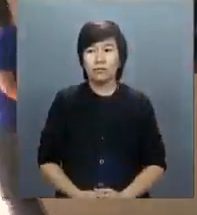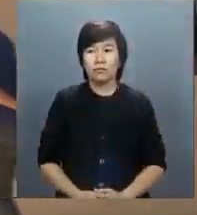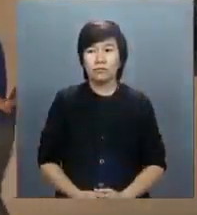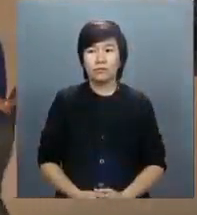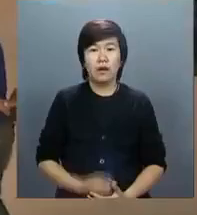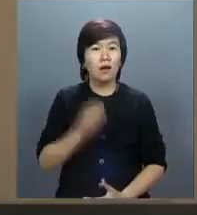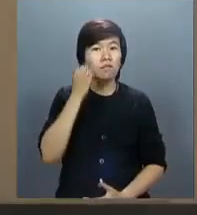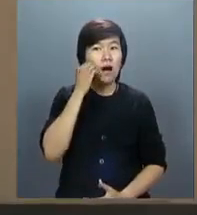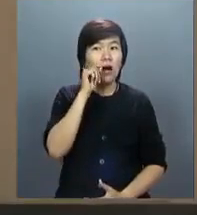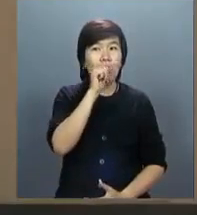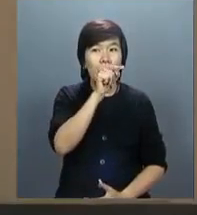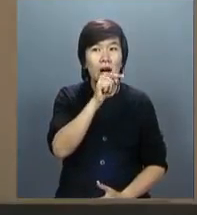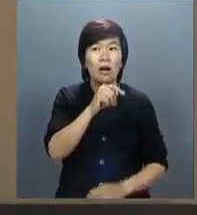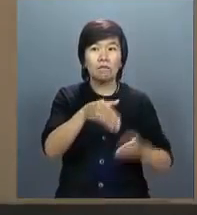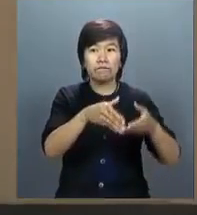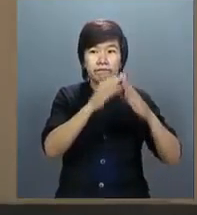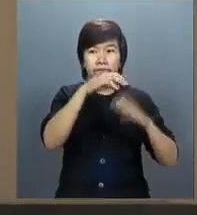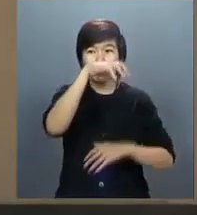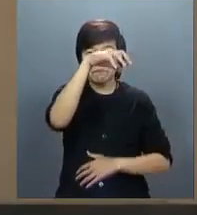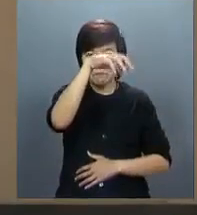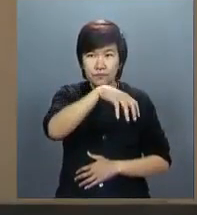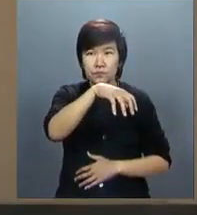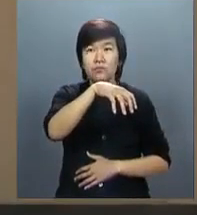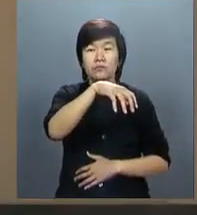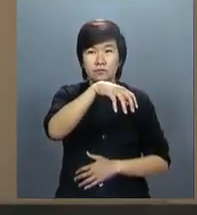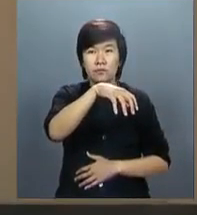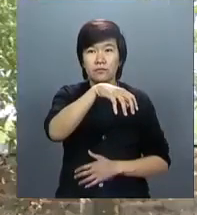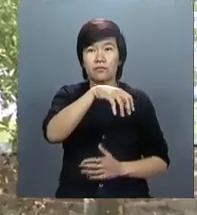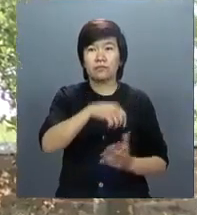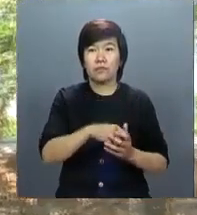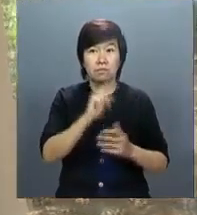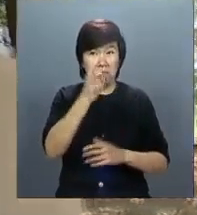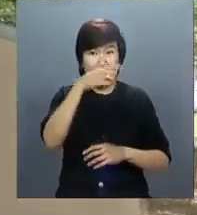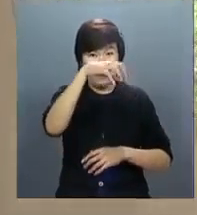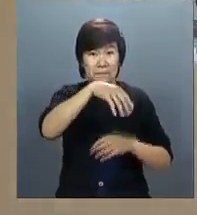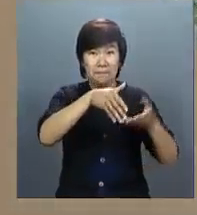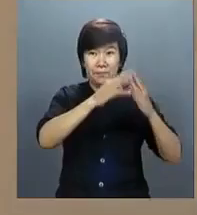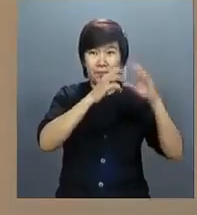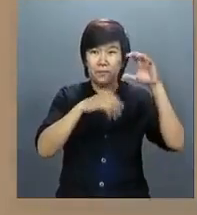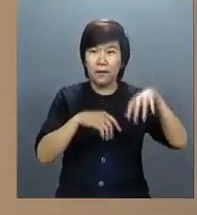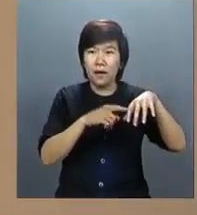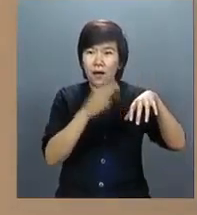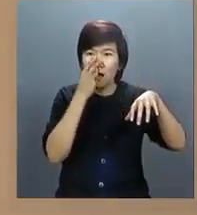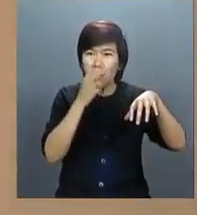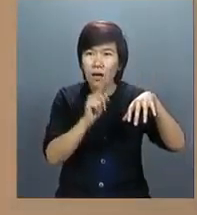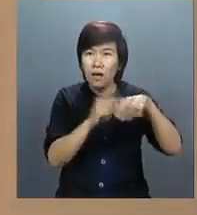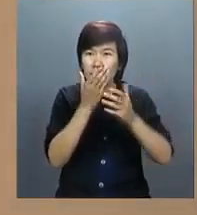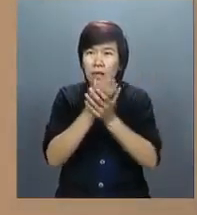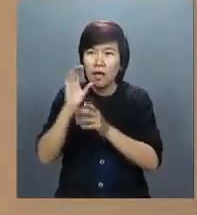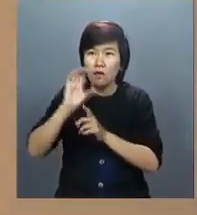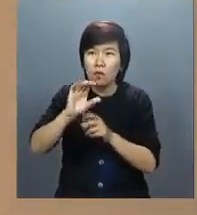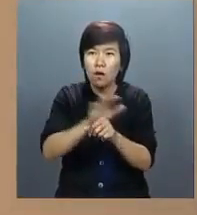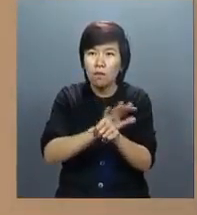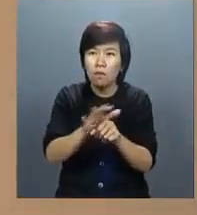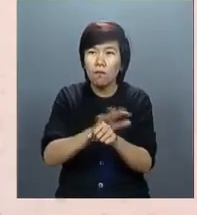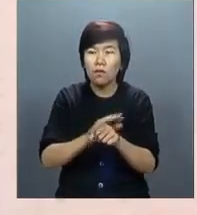านหลังนี้จะปลูกสร้างขึ้นใหม่ทดแทนหลังเก่าที่เสียหายทั้งหลังจากเหตุแผ่นดินไหวแต่เพราะก่อสร้างด้วยงบประมาณจำกัด